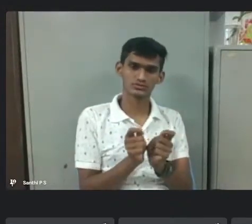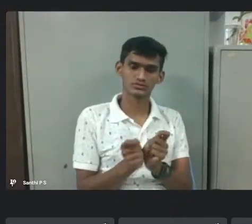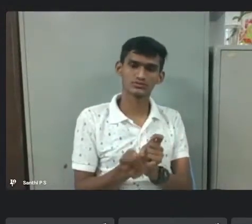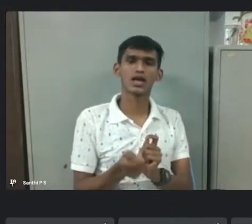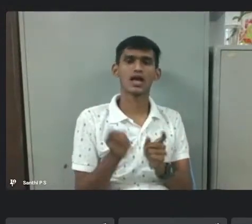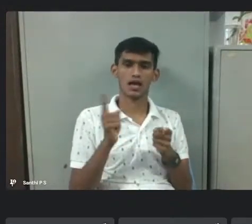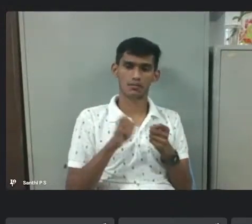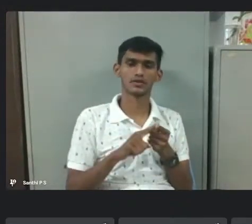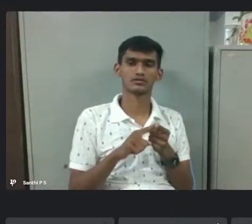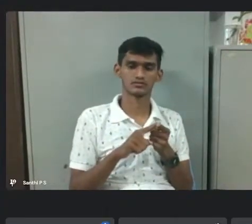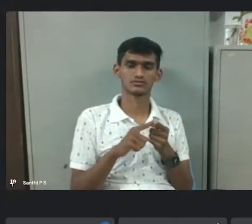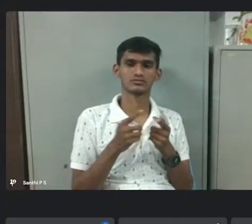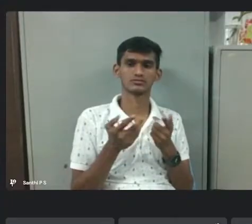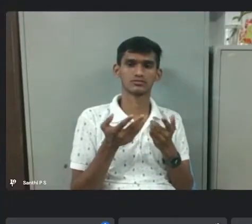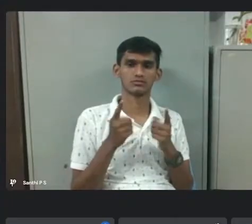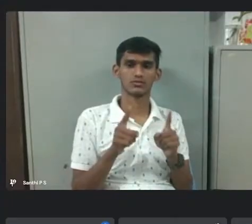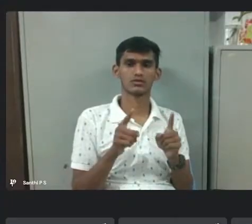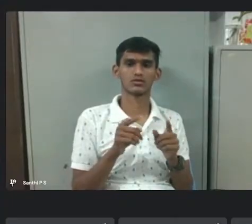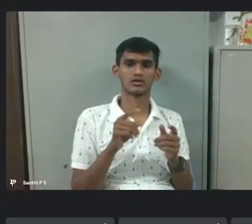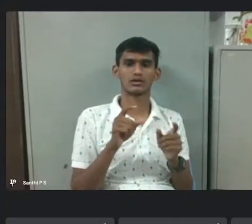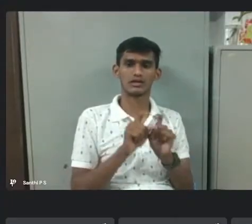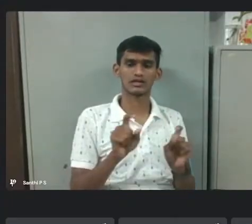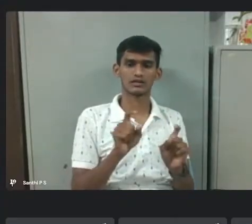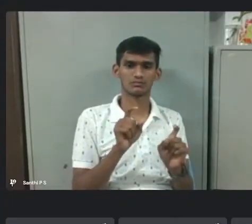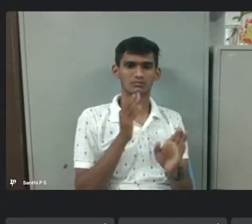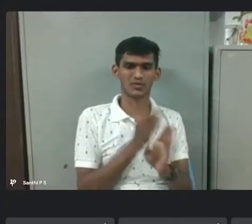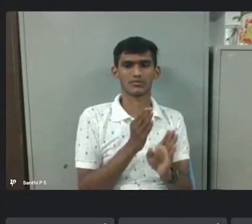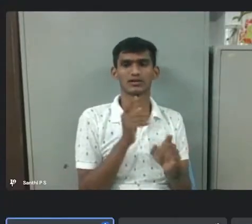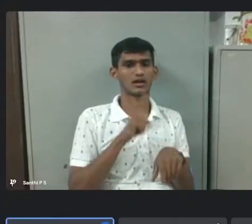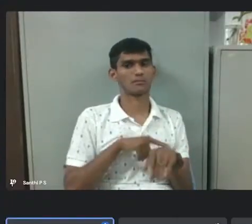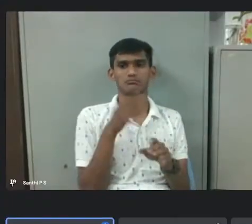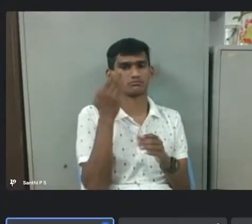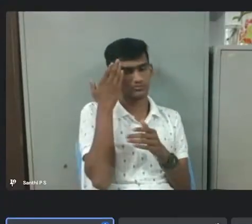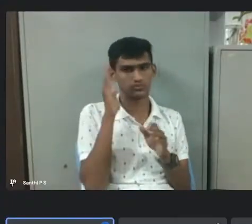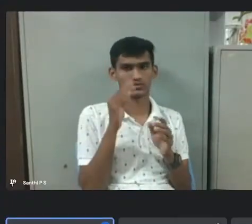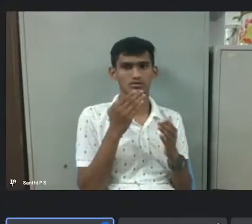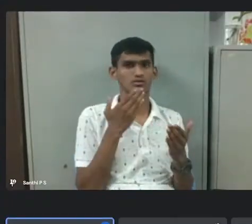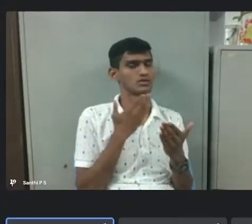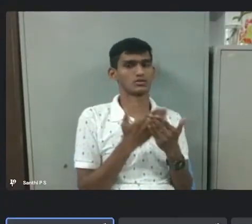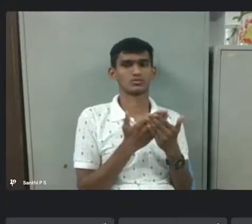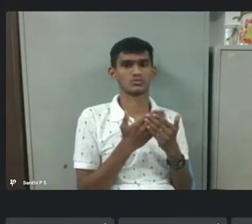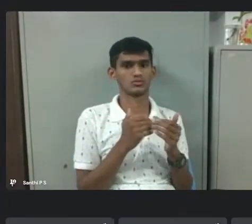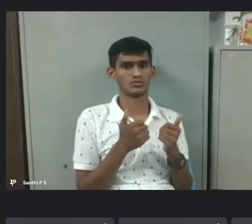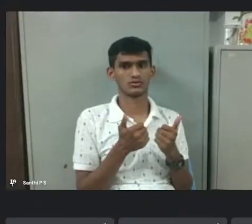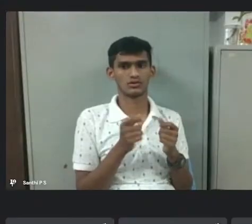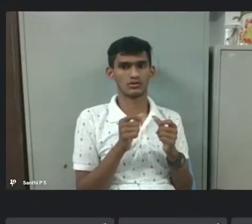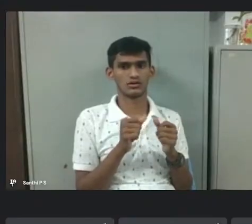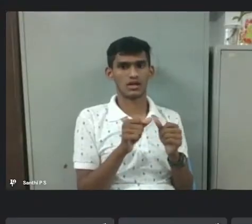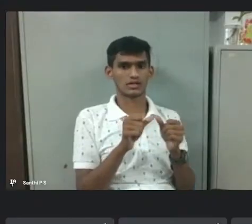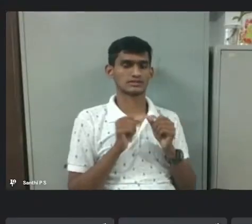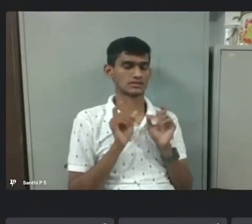എന്ന് വിശ്വസിക്കുന്നു. വൈഷ്ണവി മനസ്സിലാക്കിയ കാര്യങ്ങൾ വളരെ സത്യമാണ്. താങ്ക് യു മാം.